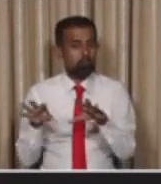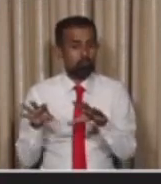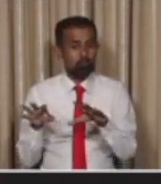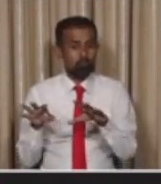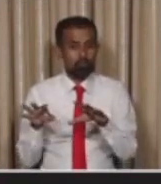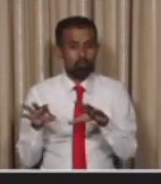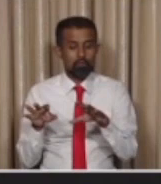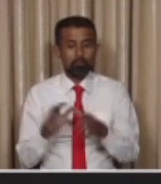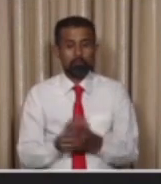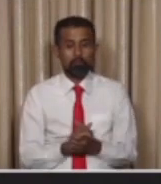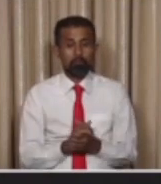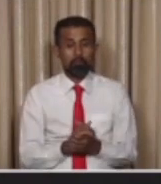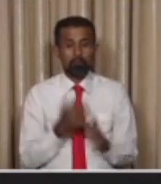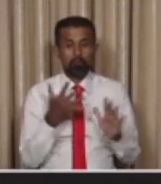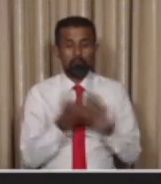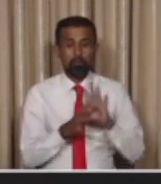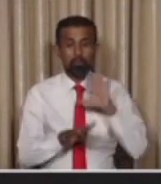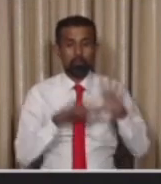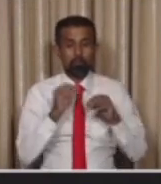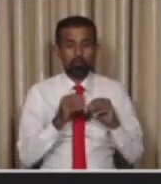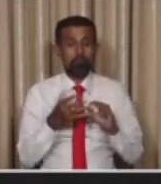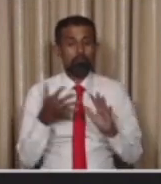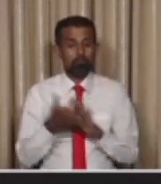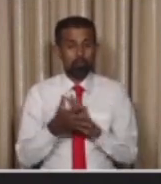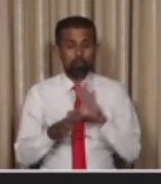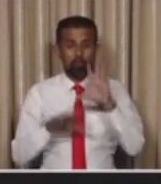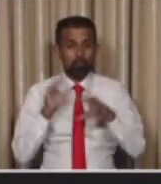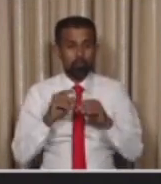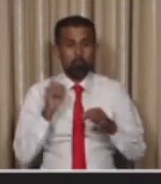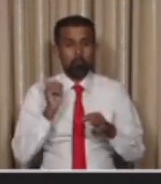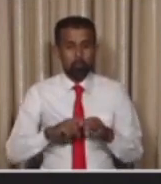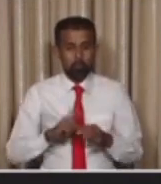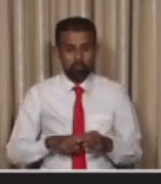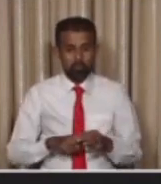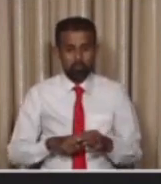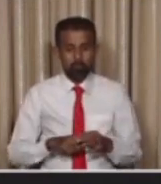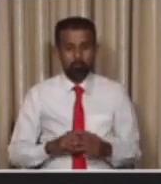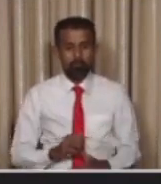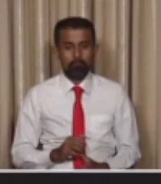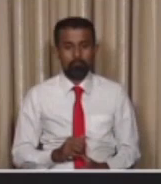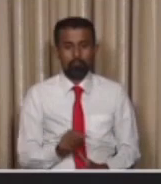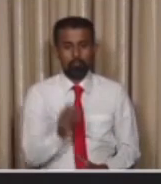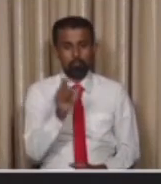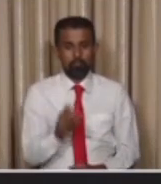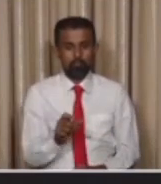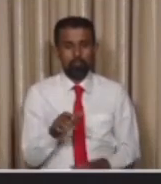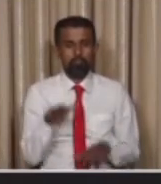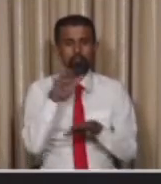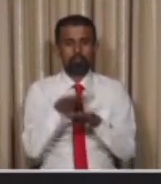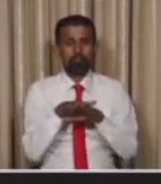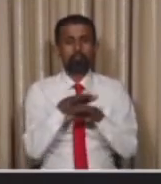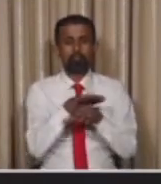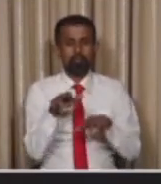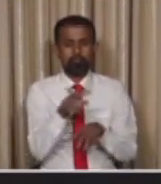මිස් ඉන්ෆෝමේෂන් ඇන් ඩිස් ඉන්ෆෝමේෂන් පිළිබඳ ප්‍රශ්නය. දැන් කෙනෙක්ට මතුපිටාර්ථයෙන් මේ